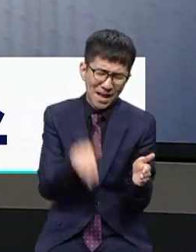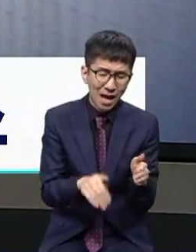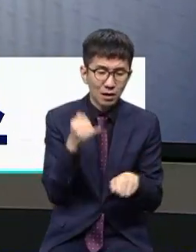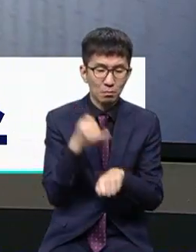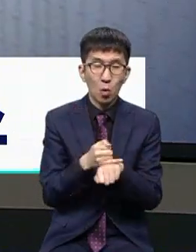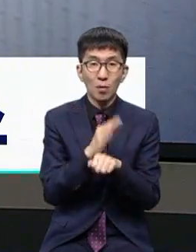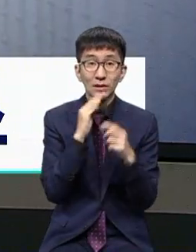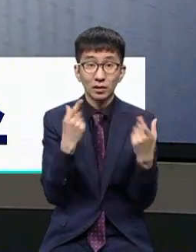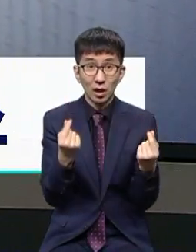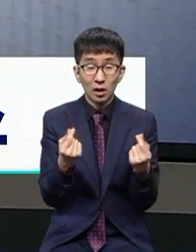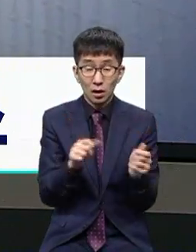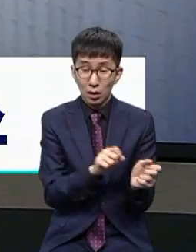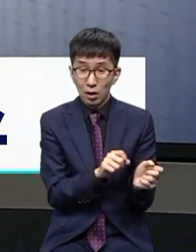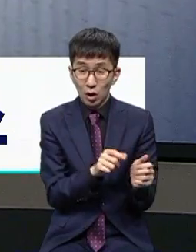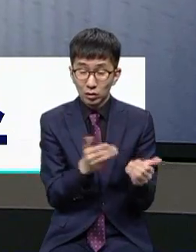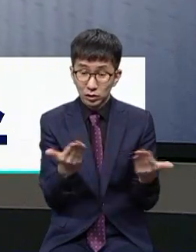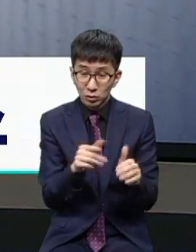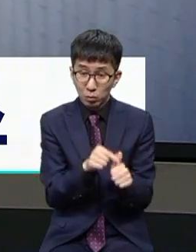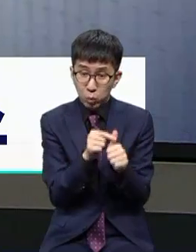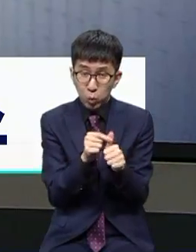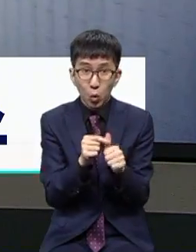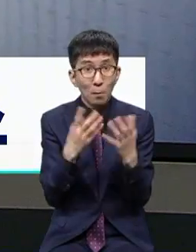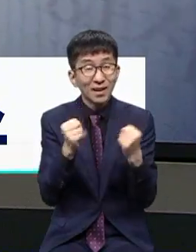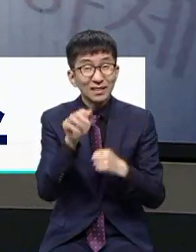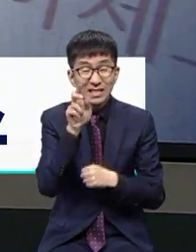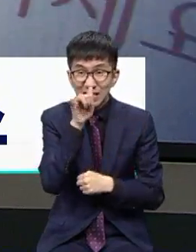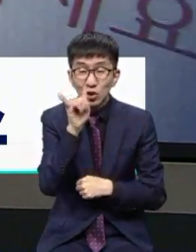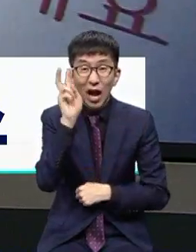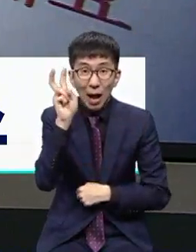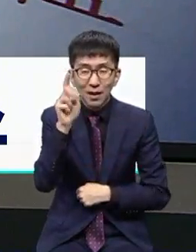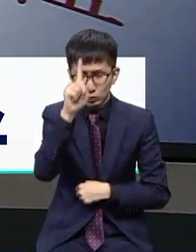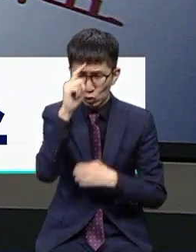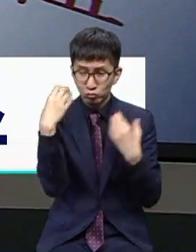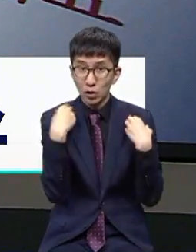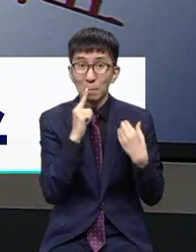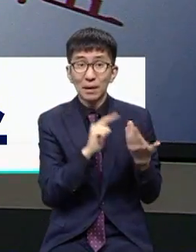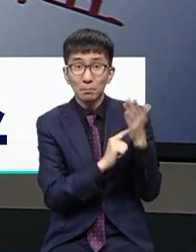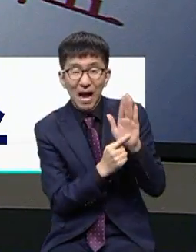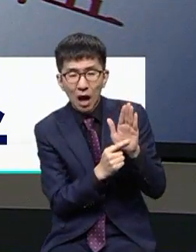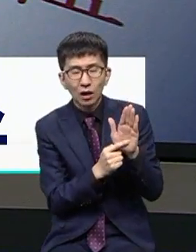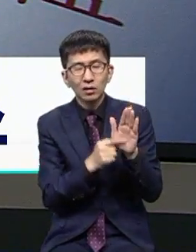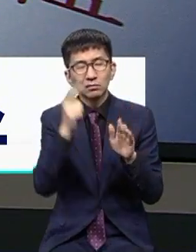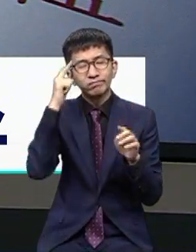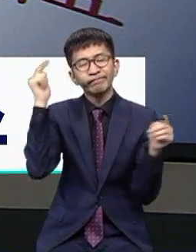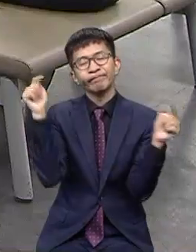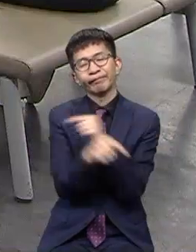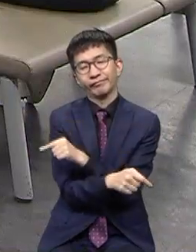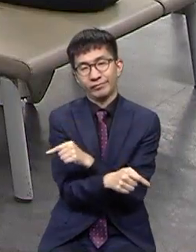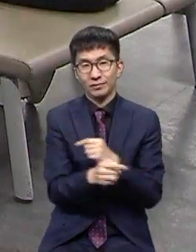고용시장이 개선될 거라던 정부 예상과 거리가 있습니다. 화가균 기자가 보도합니다.